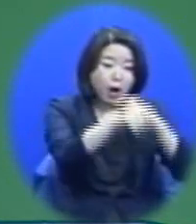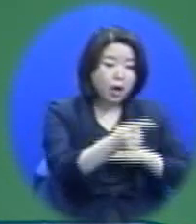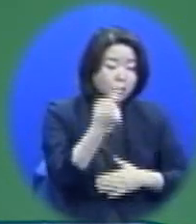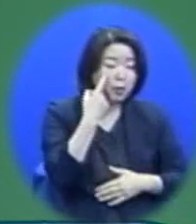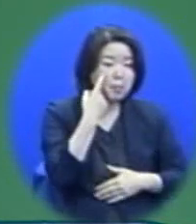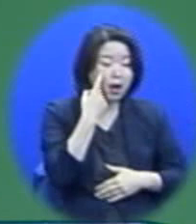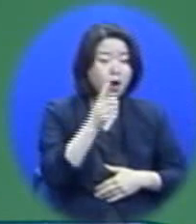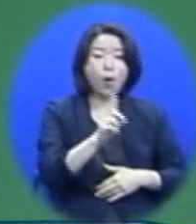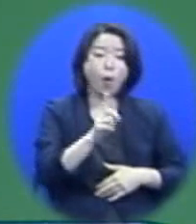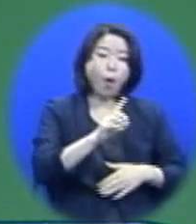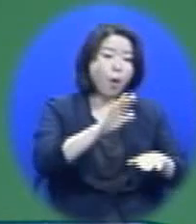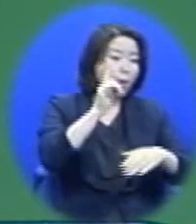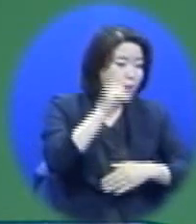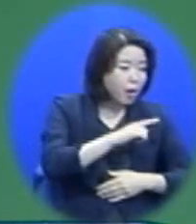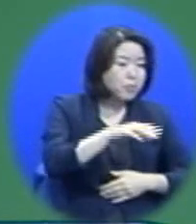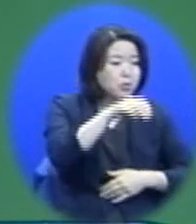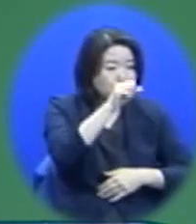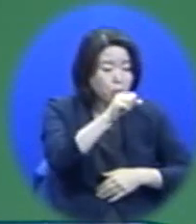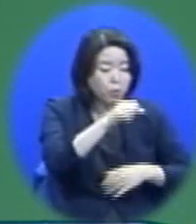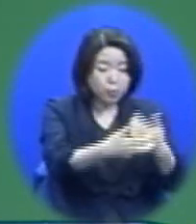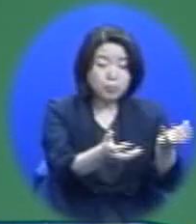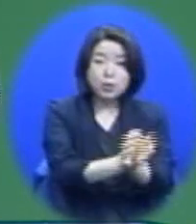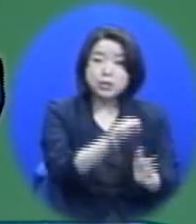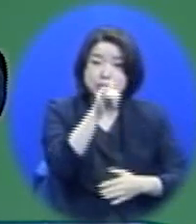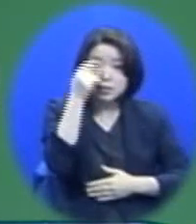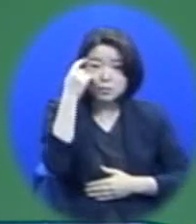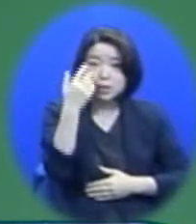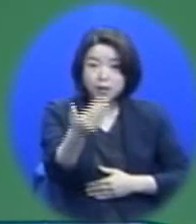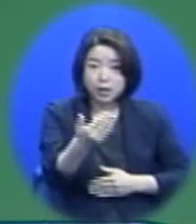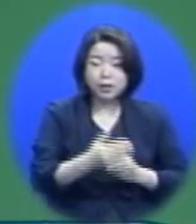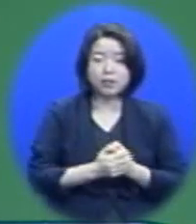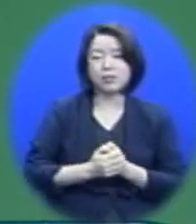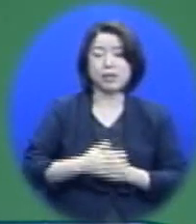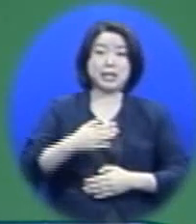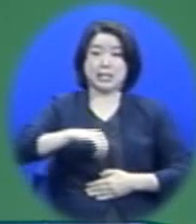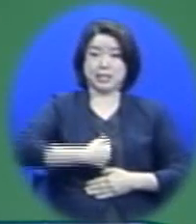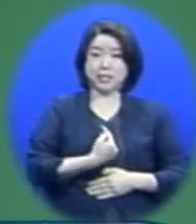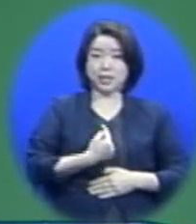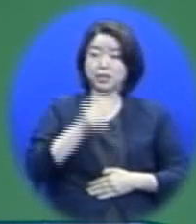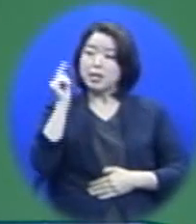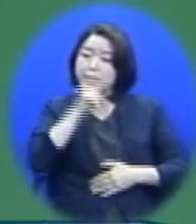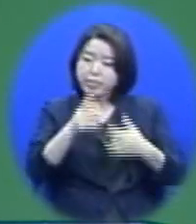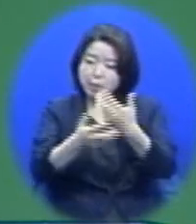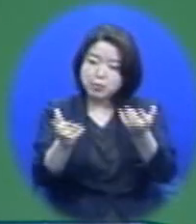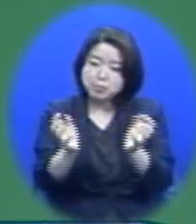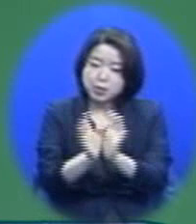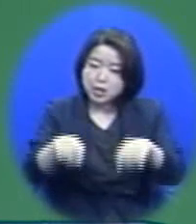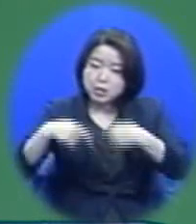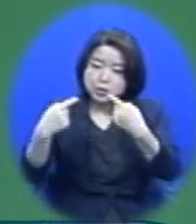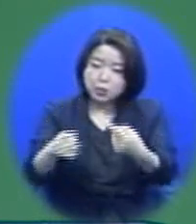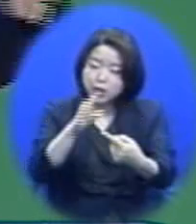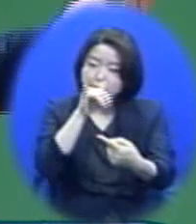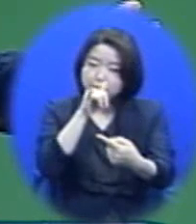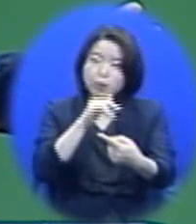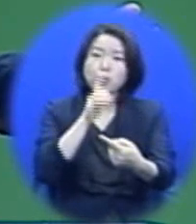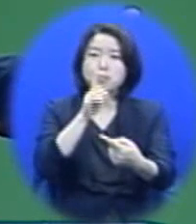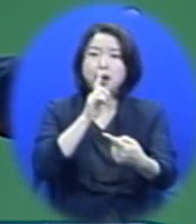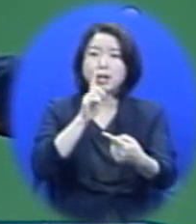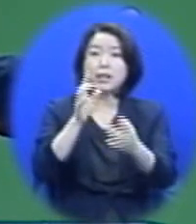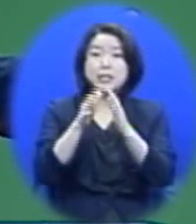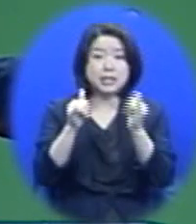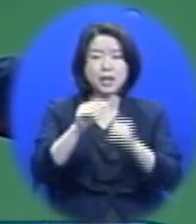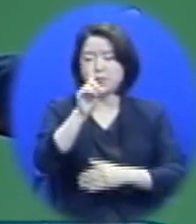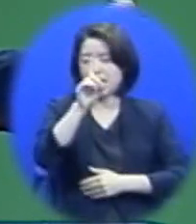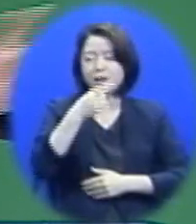어느 한쪽은 나쁜 편이겠습니까? 자기는 나쁜 편에 속해 있다고 그렇게 말하는 사람 한 사람도